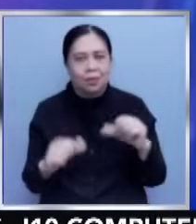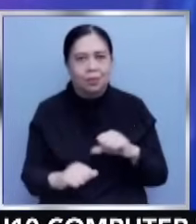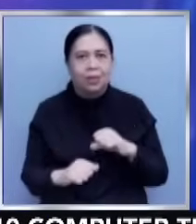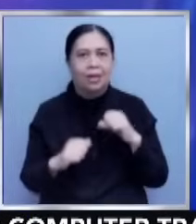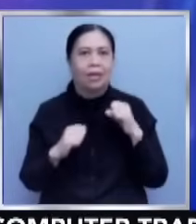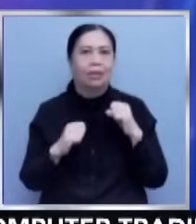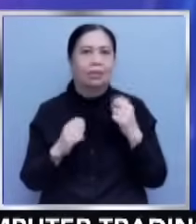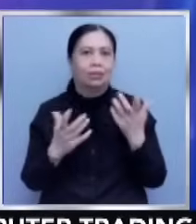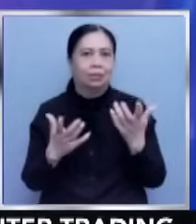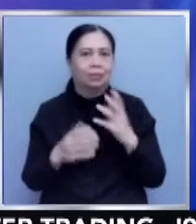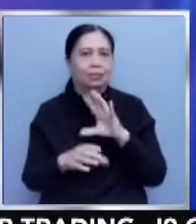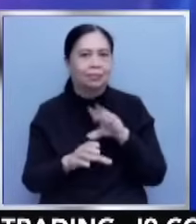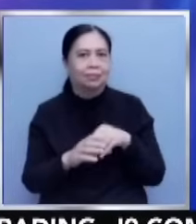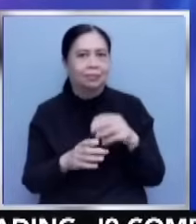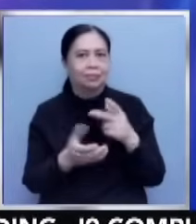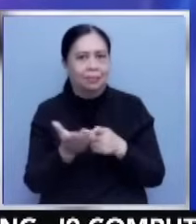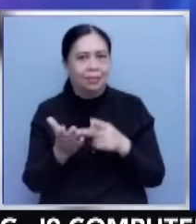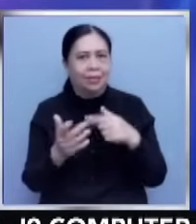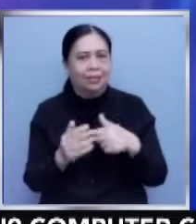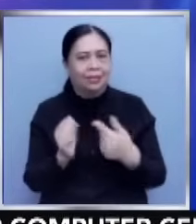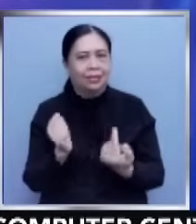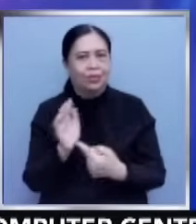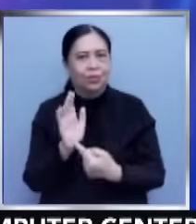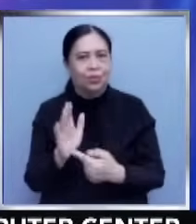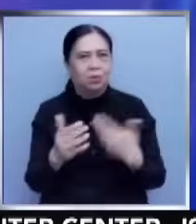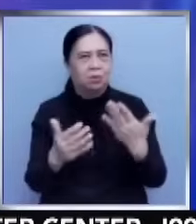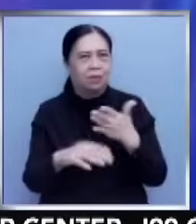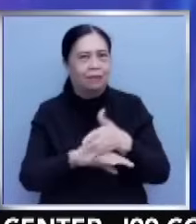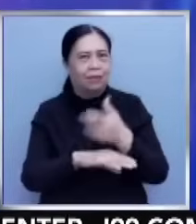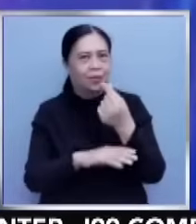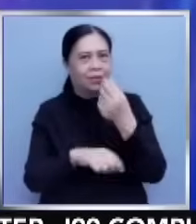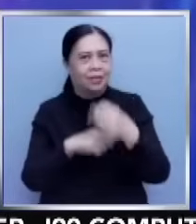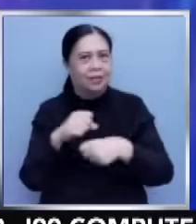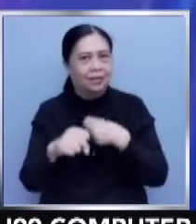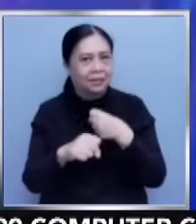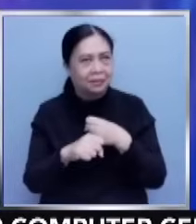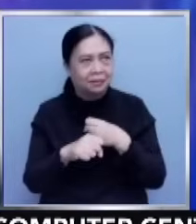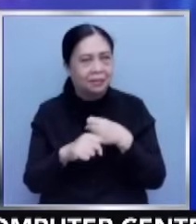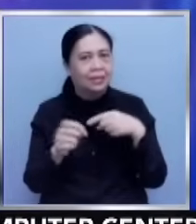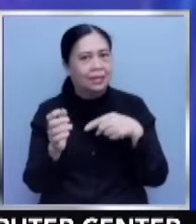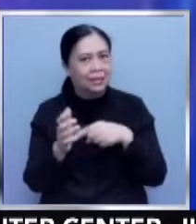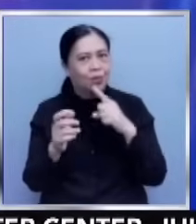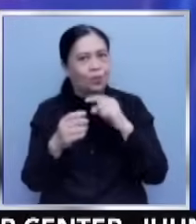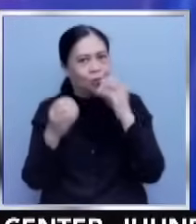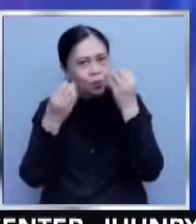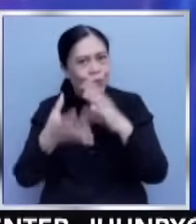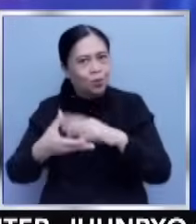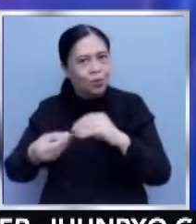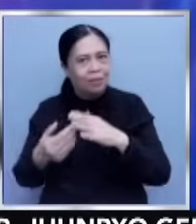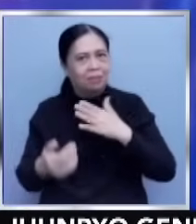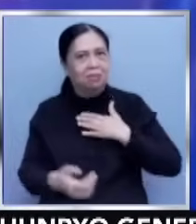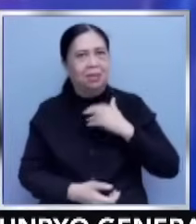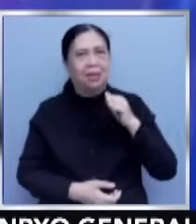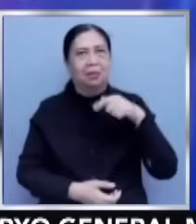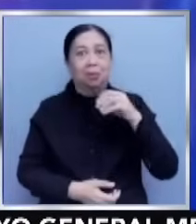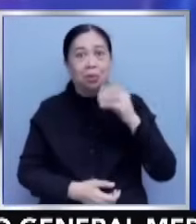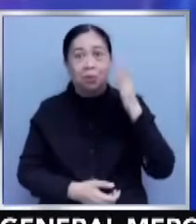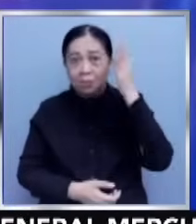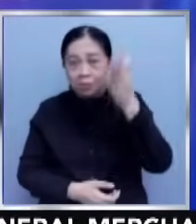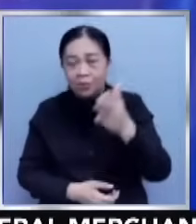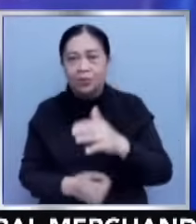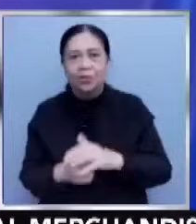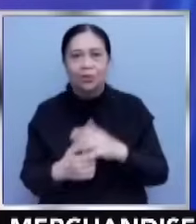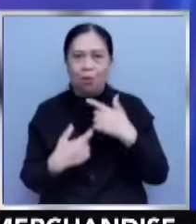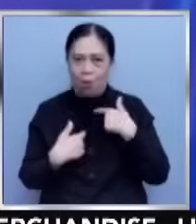maging part ng show na to. And siguro after 20 years, isa to sa mga ikukwento ko sa apo ko na nag-play ako